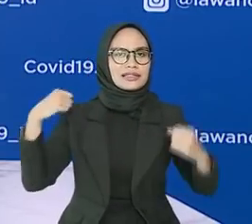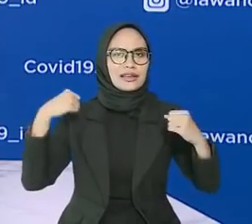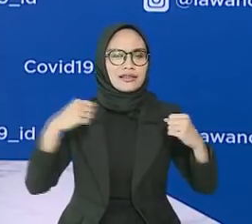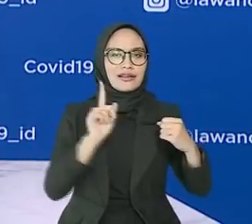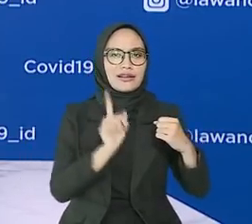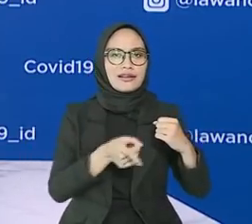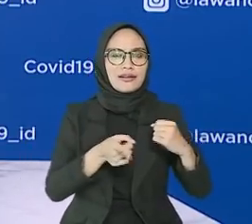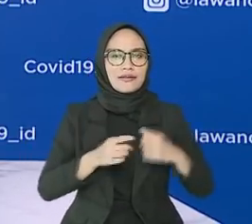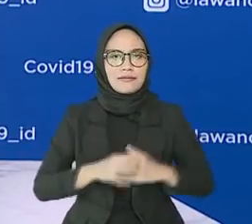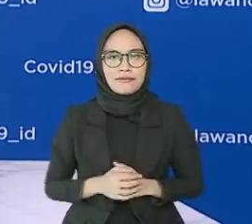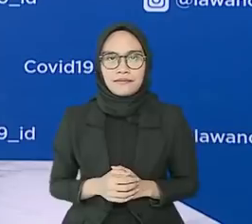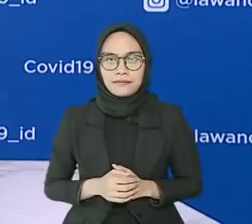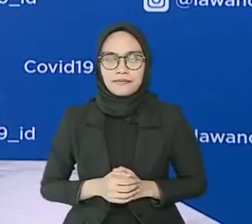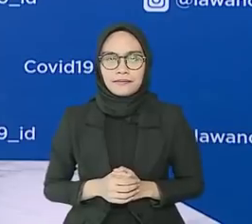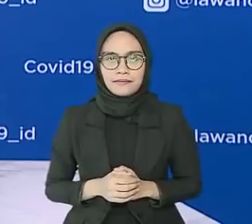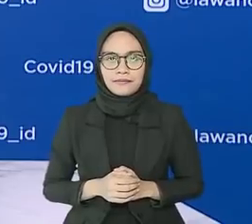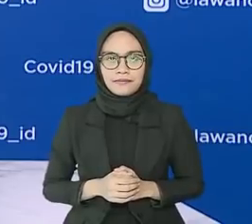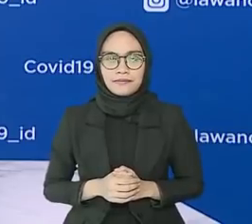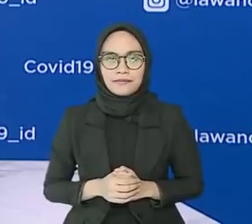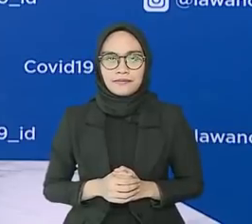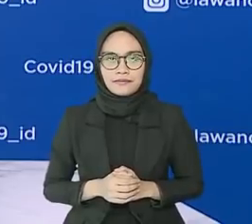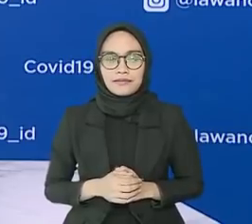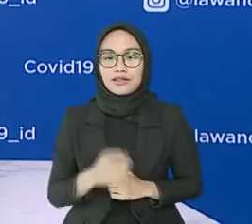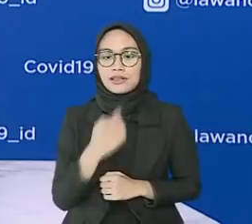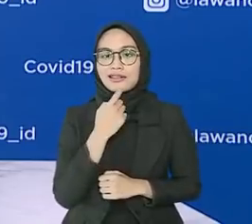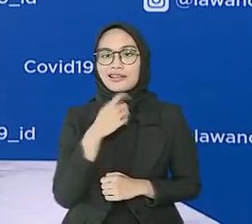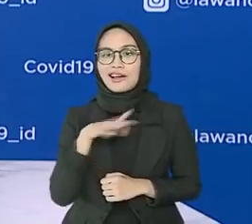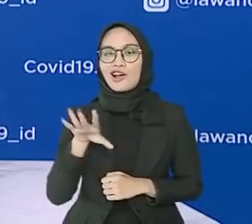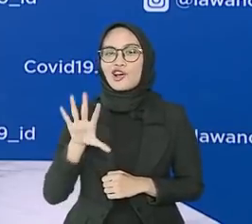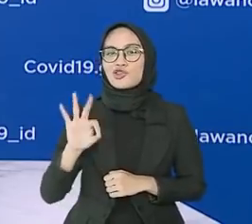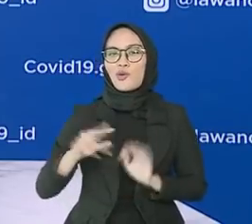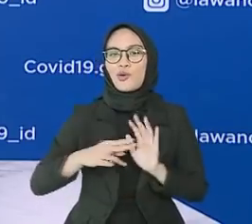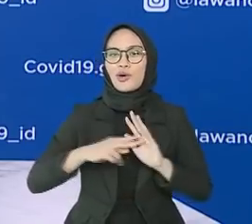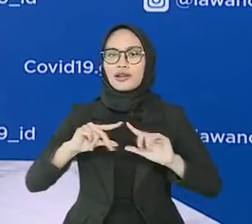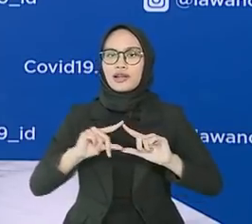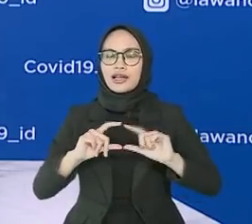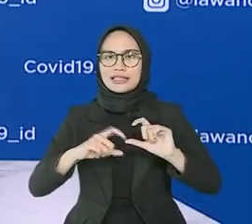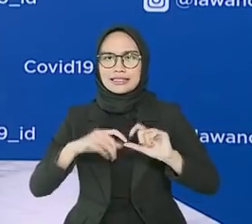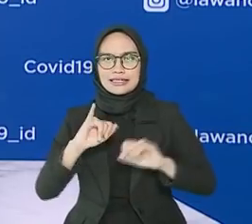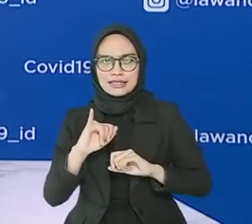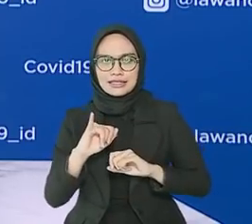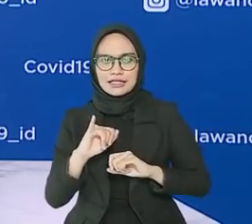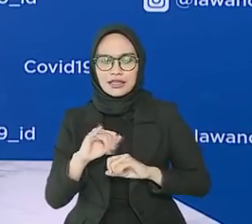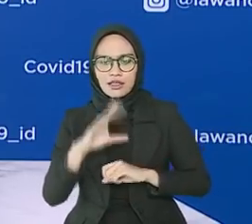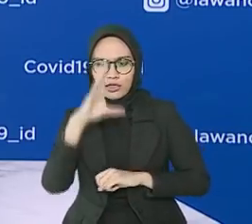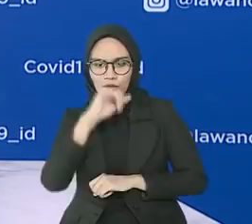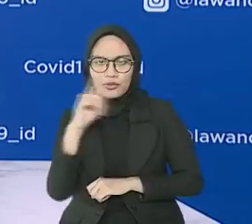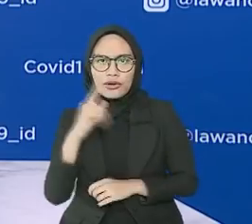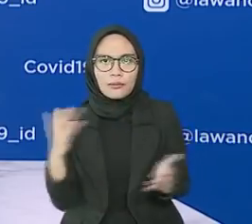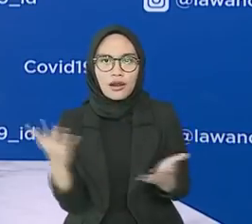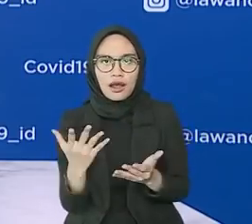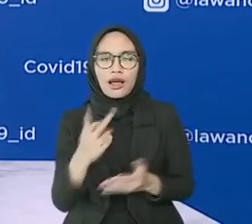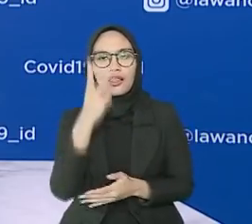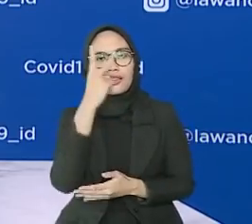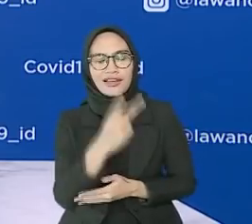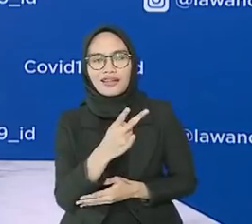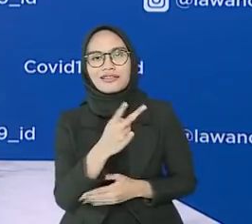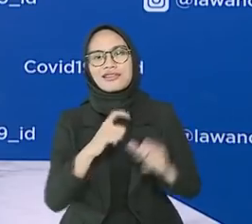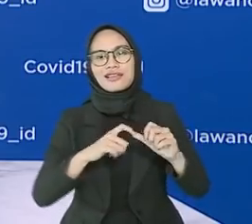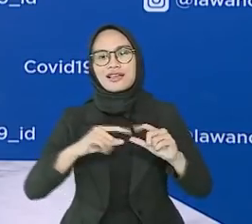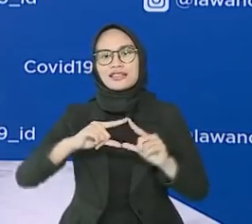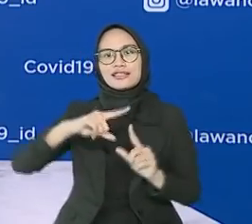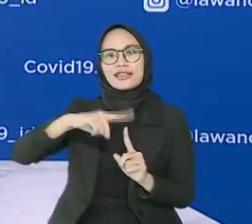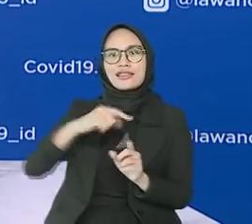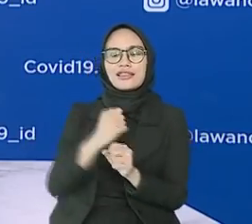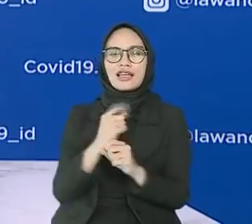Instruksi Menteri Dalam Negeri. Sedangkan zonasi maka dapat diakses di dashboard Satgas. Keduanya